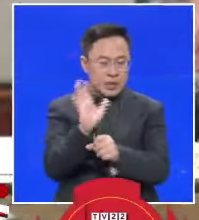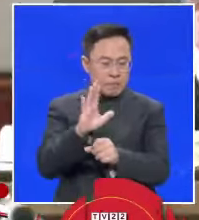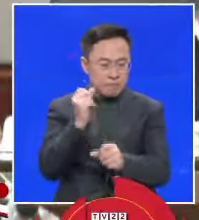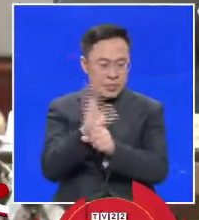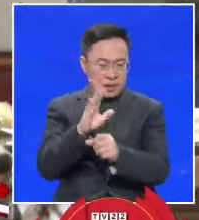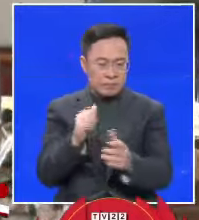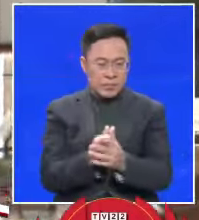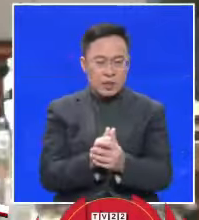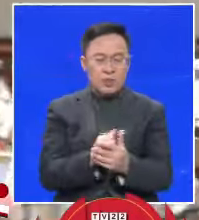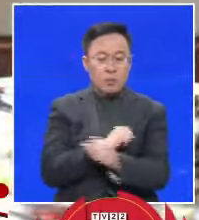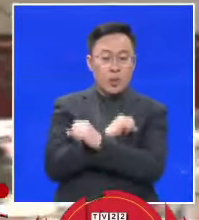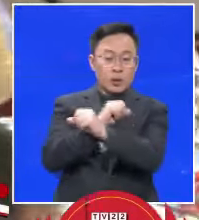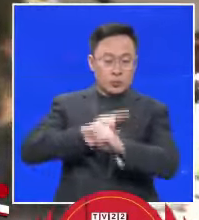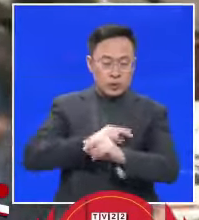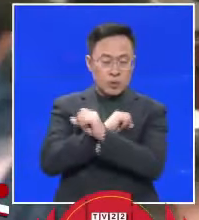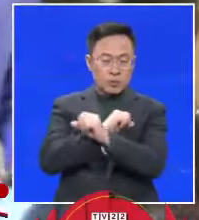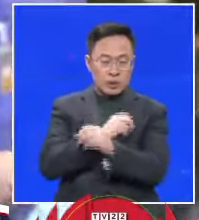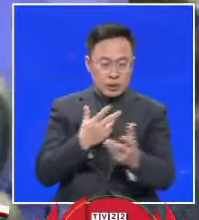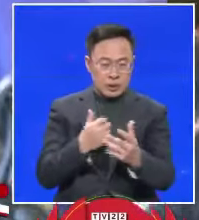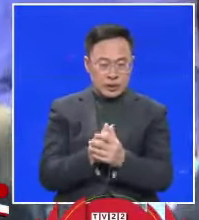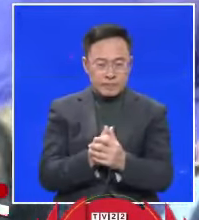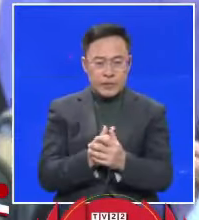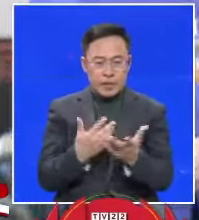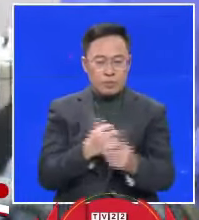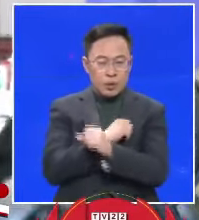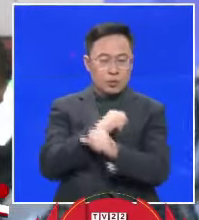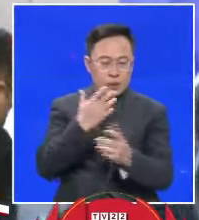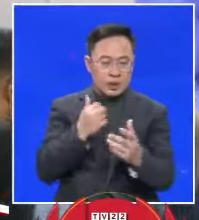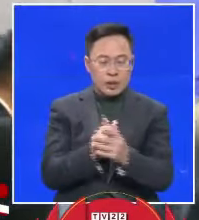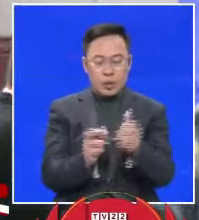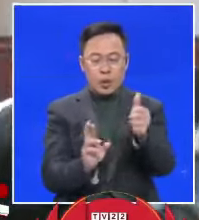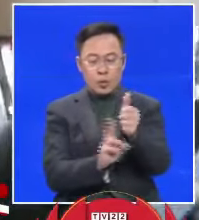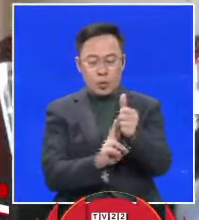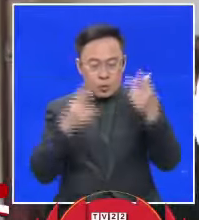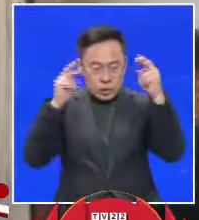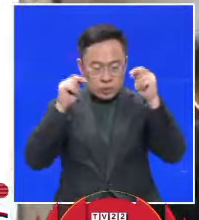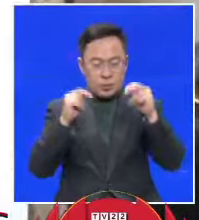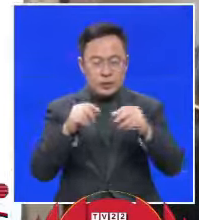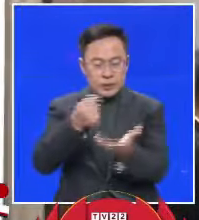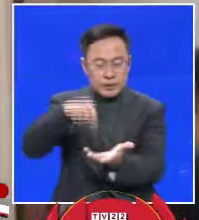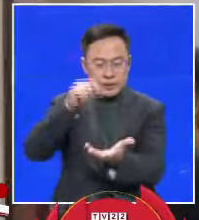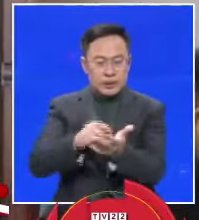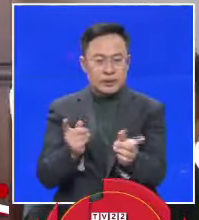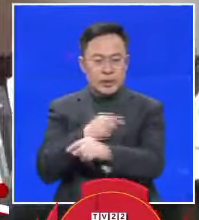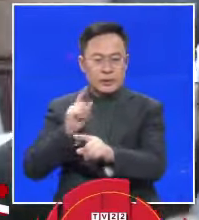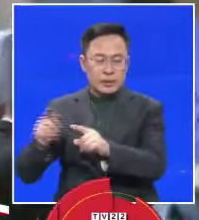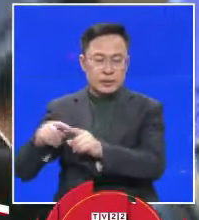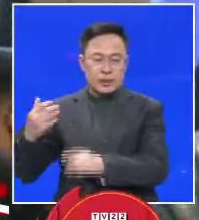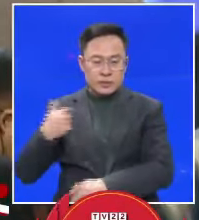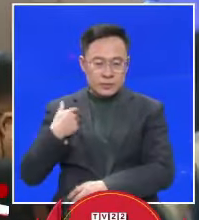จะ play safe เอาไว้นะคะก็ต้องแบบไปต่างประเทศเพื่อเปิดทางให้รองนายกรองกองเนี่ยเซ็นหนังสือ